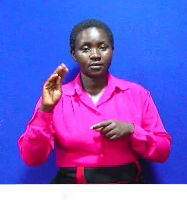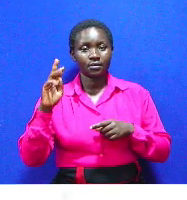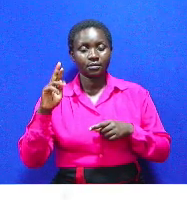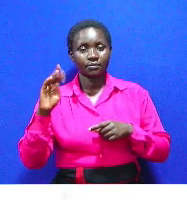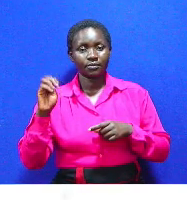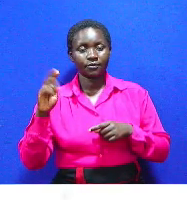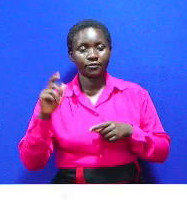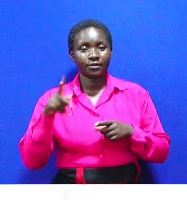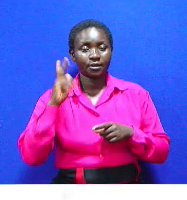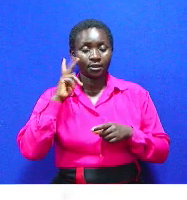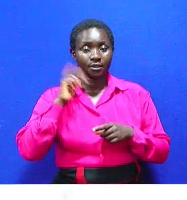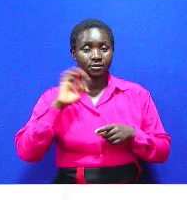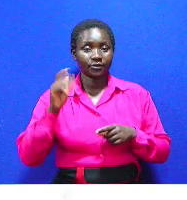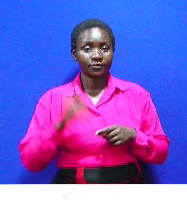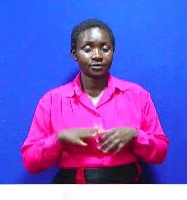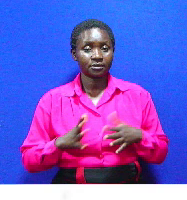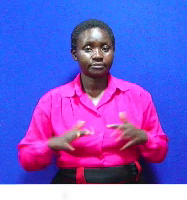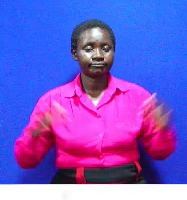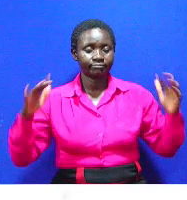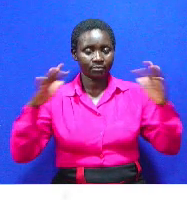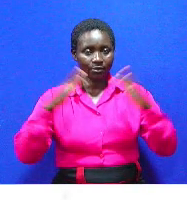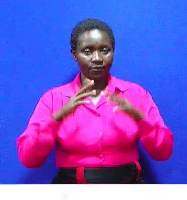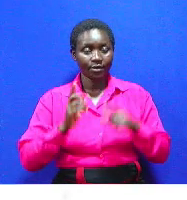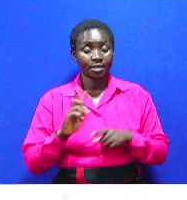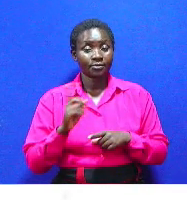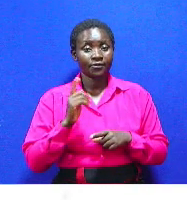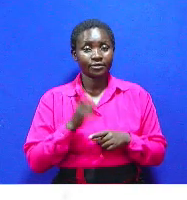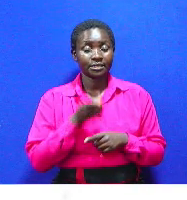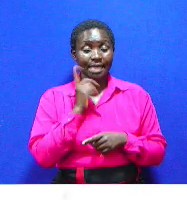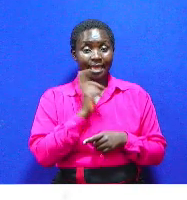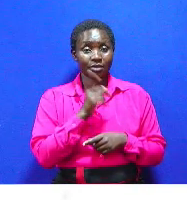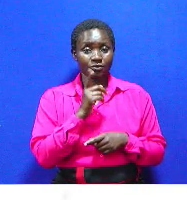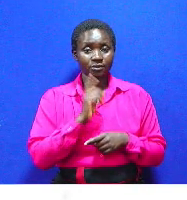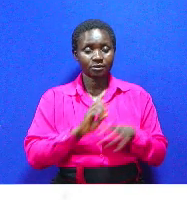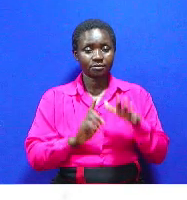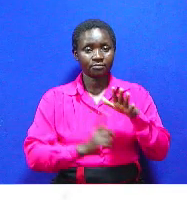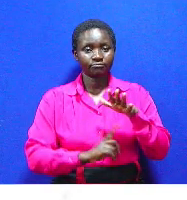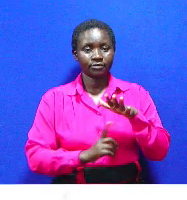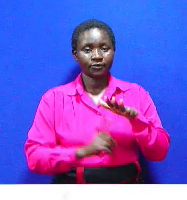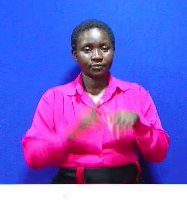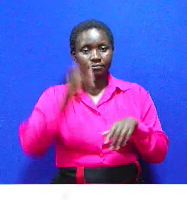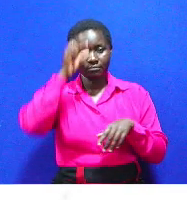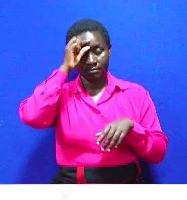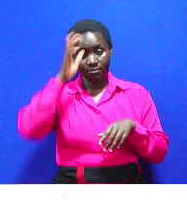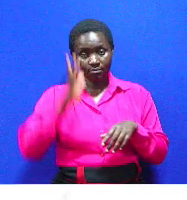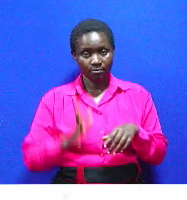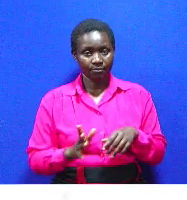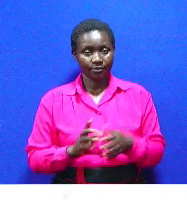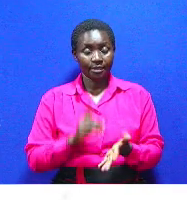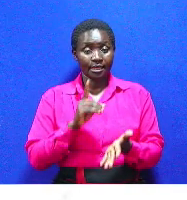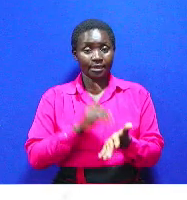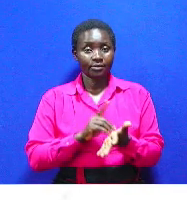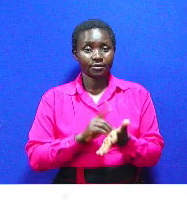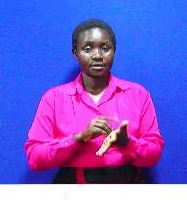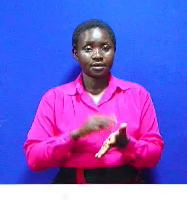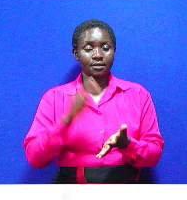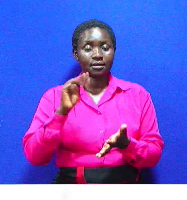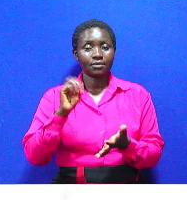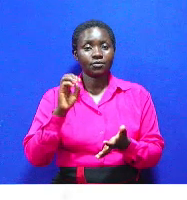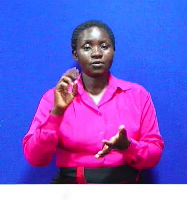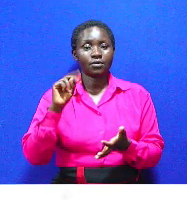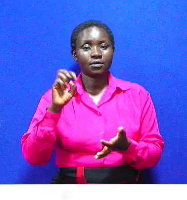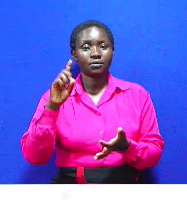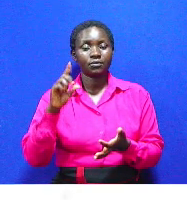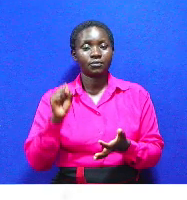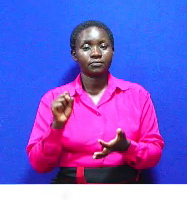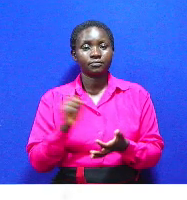Kisii. Babire bagwe soke bene na baigo komochia omokonyi uomu governor Dr. Robert Munda ase